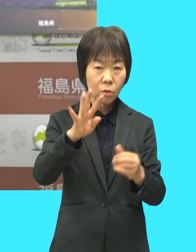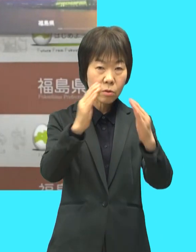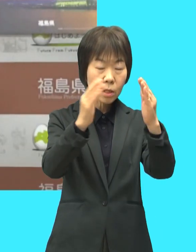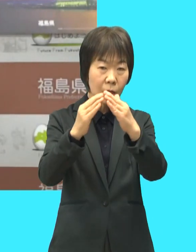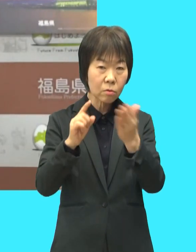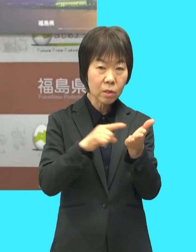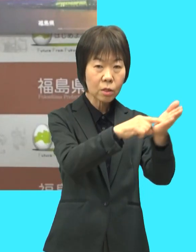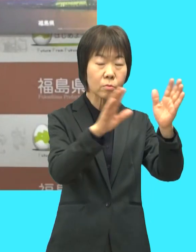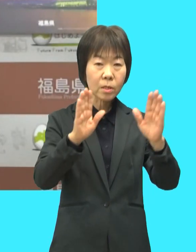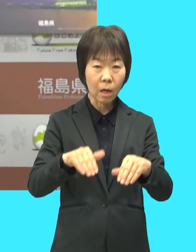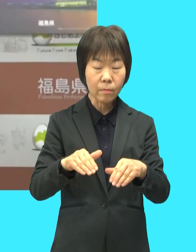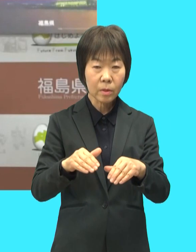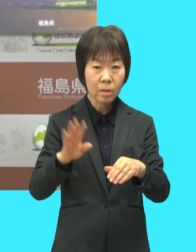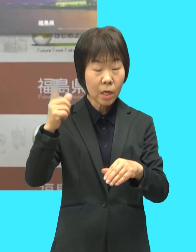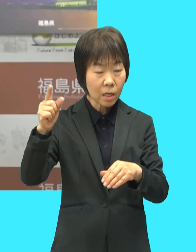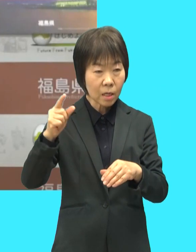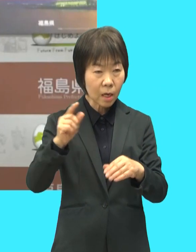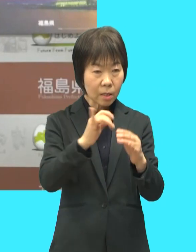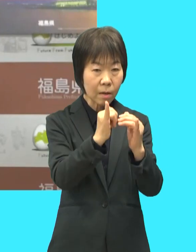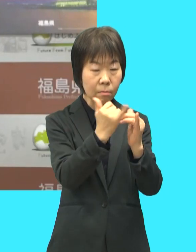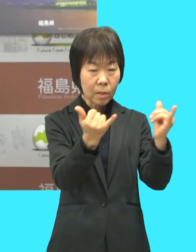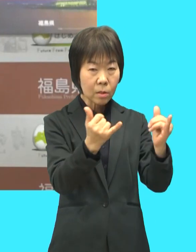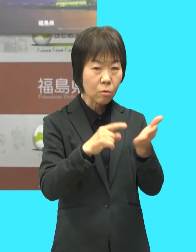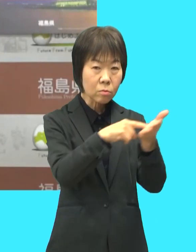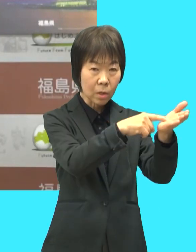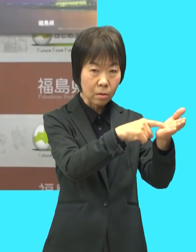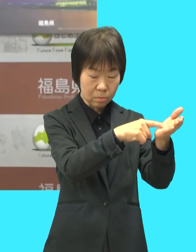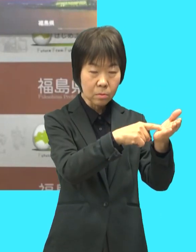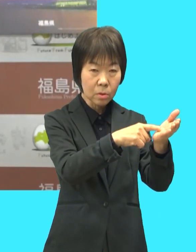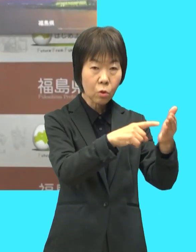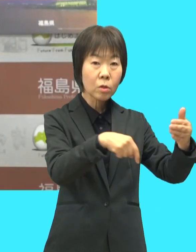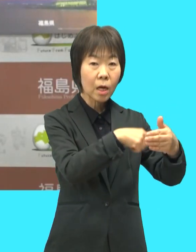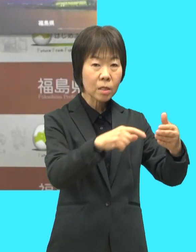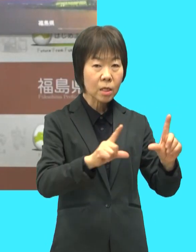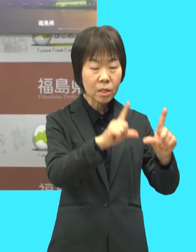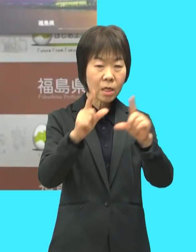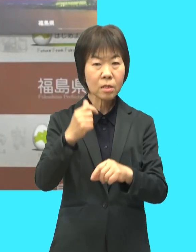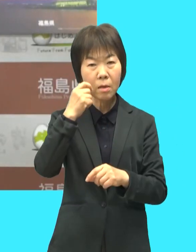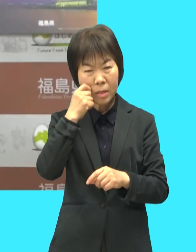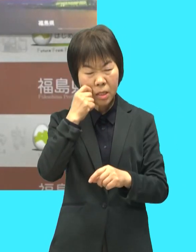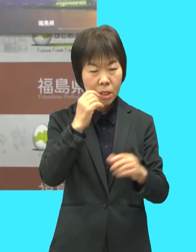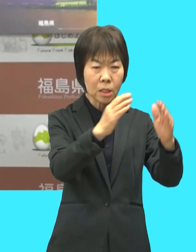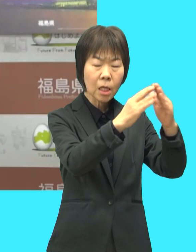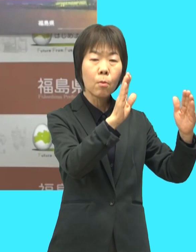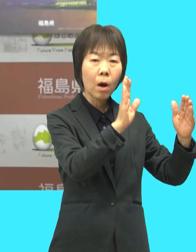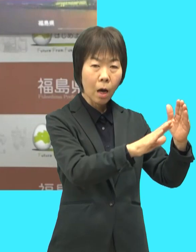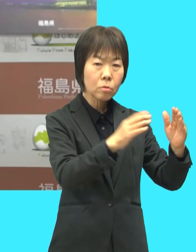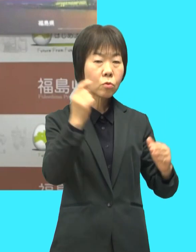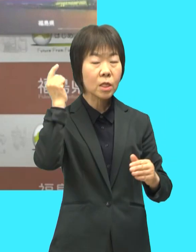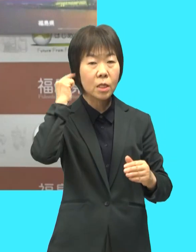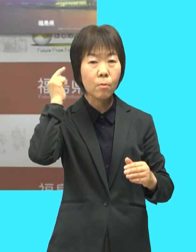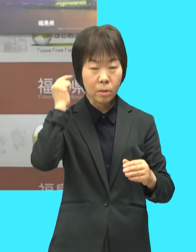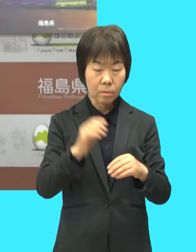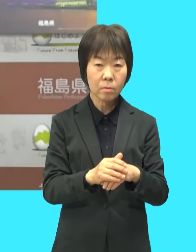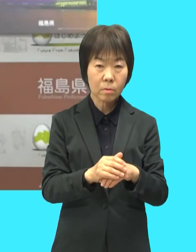ました。まあ、県が県民を訴える事態となったわけですけれども、まあ、この中には生活が立ち行かない世帯もあるというふうに聞いています